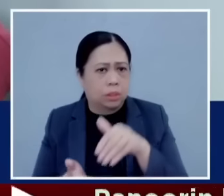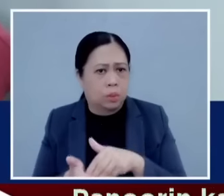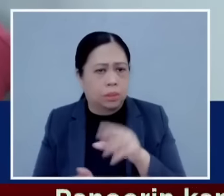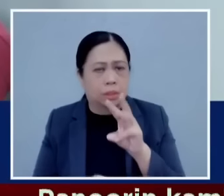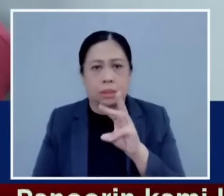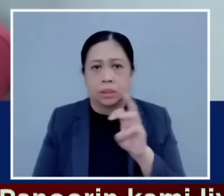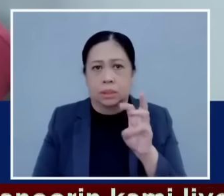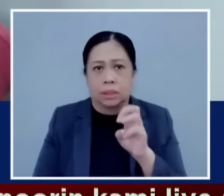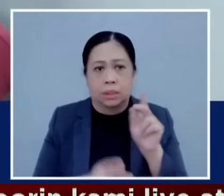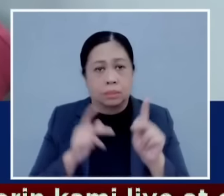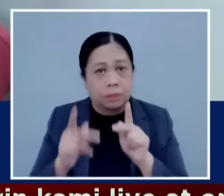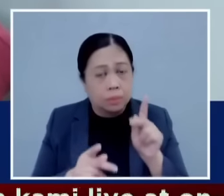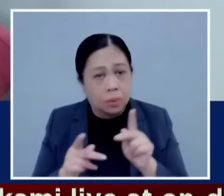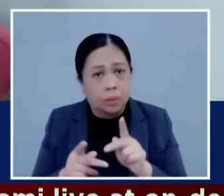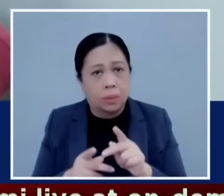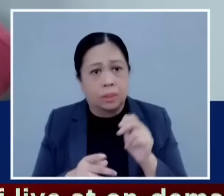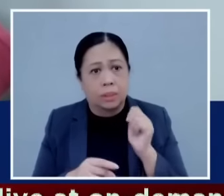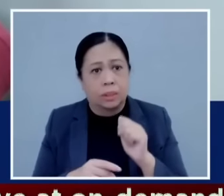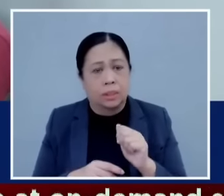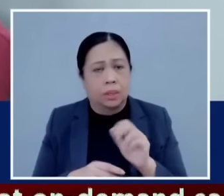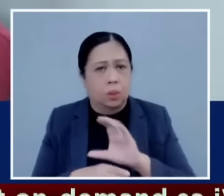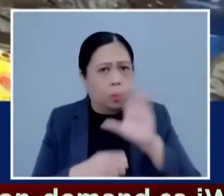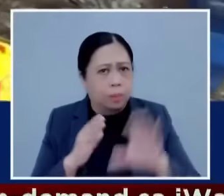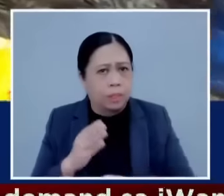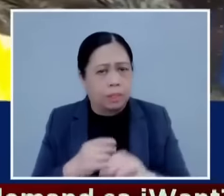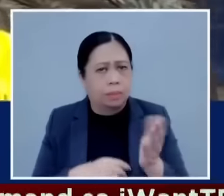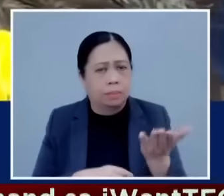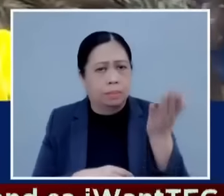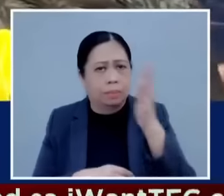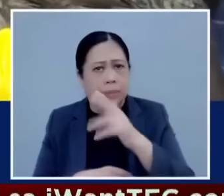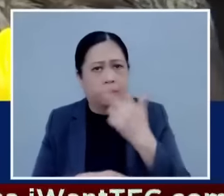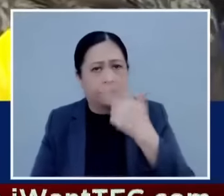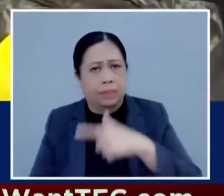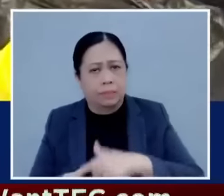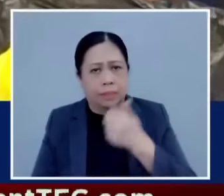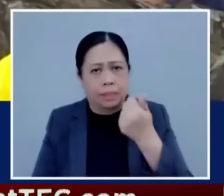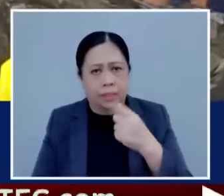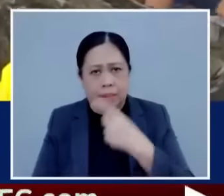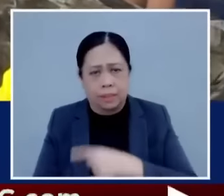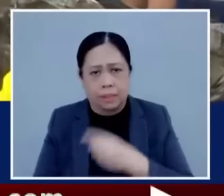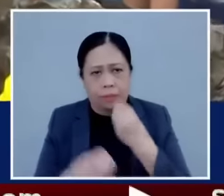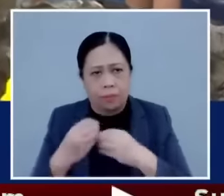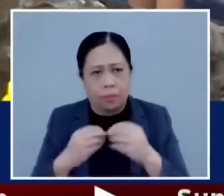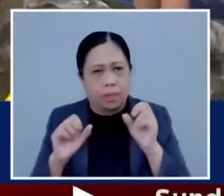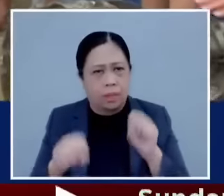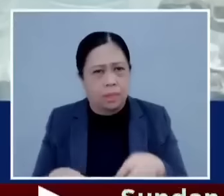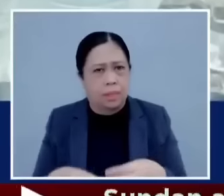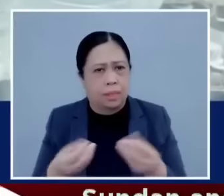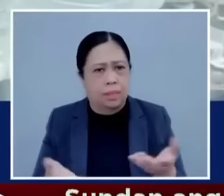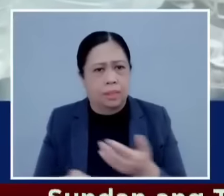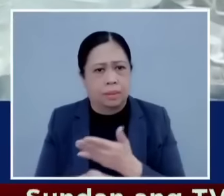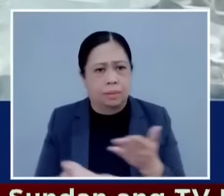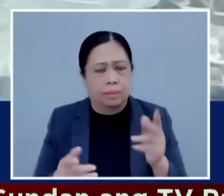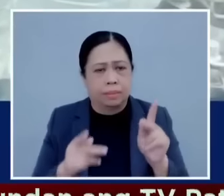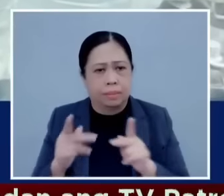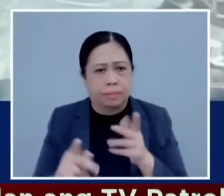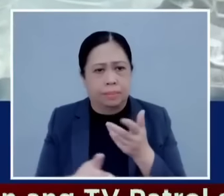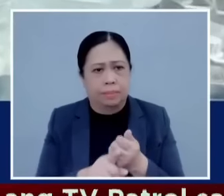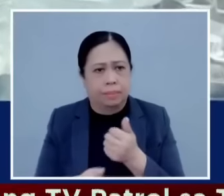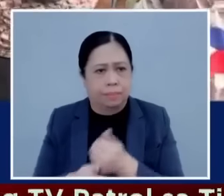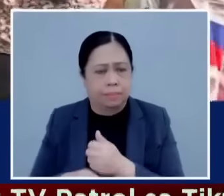1,600 katao at 3 complete meals a day. Ayon sa alkalde, kaya pa nilang bigyan ng relief goods ang mga apektadong